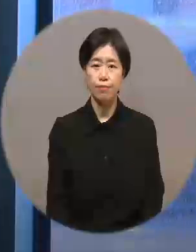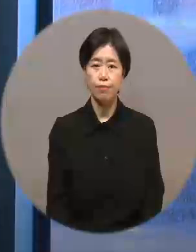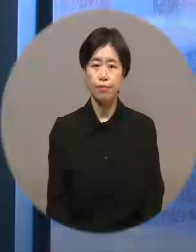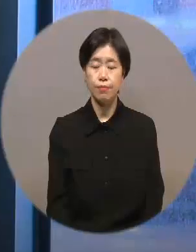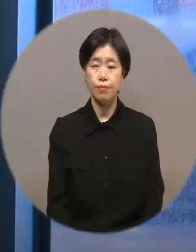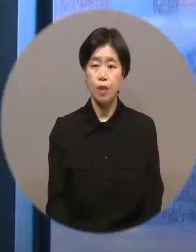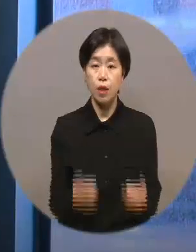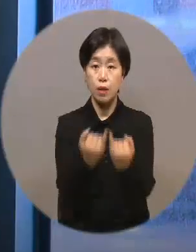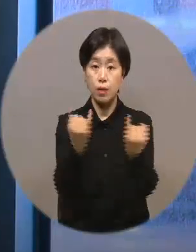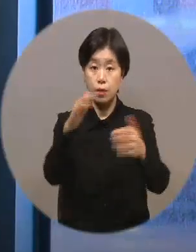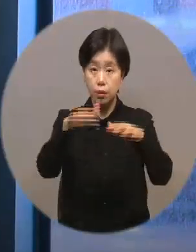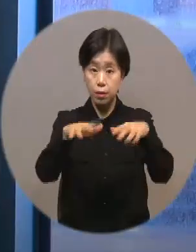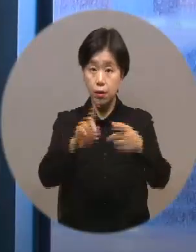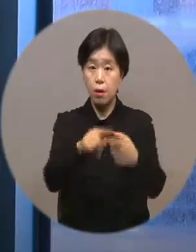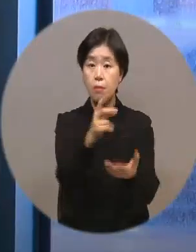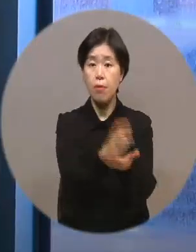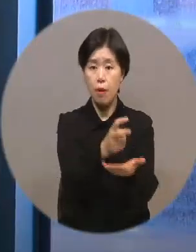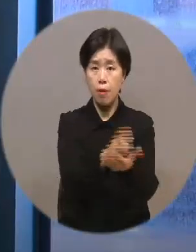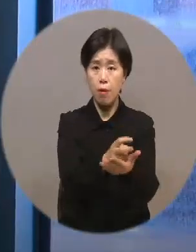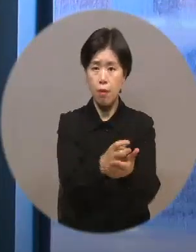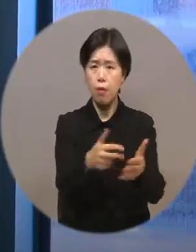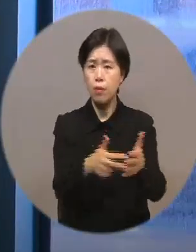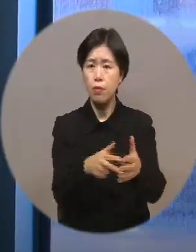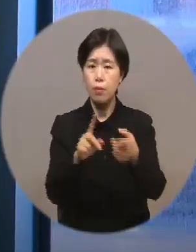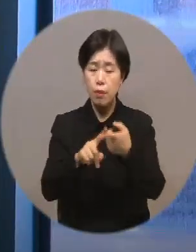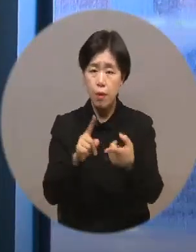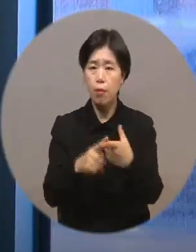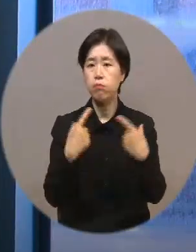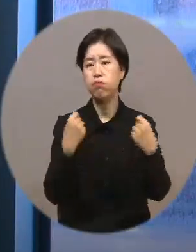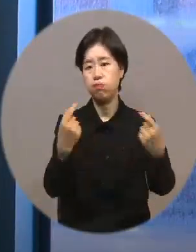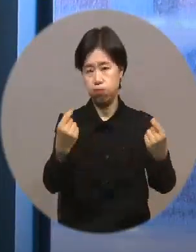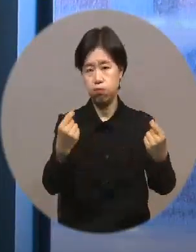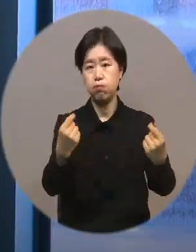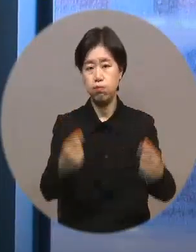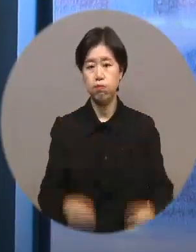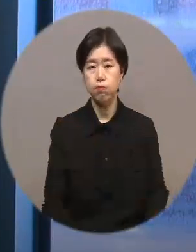여성 차별적인 법과 제도 그리고 관습,